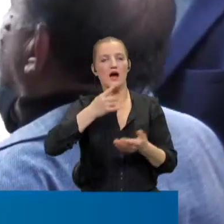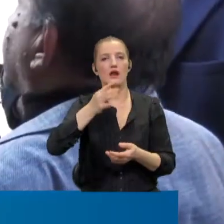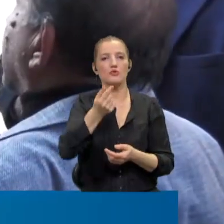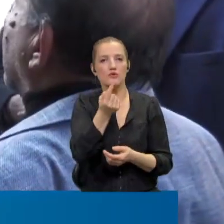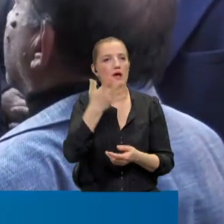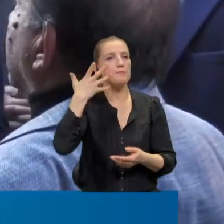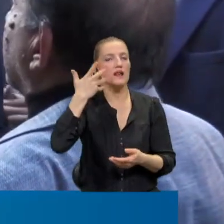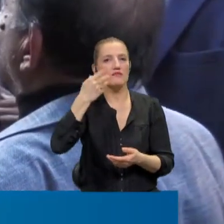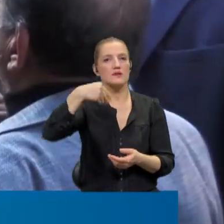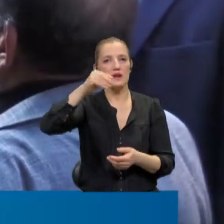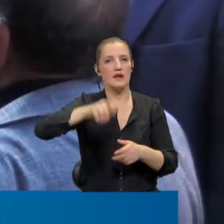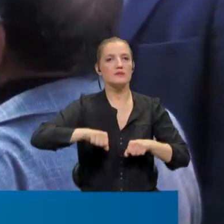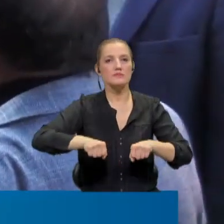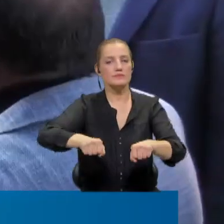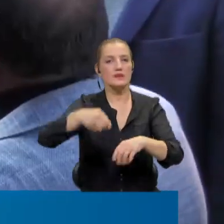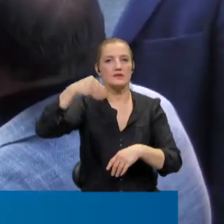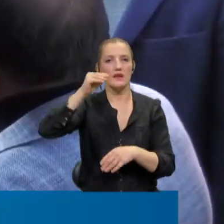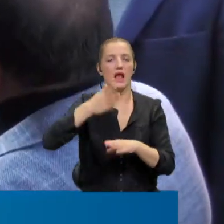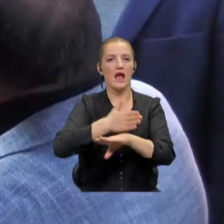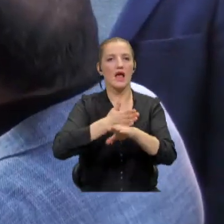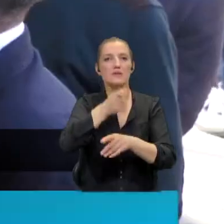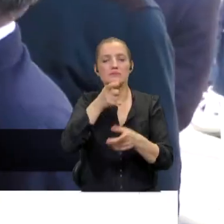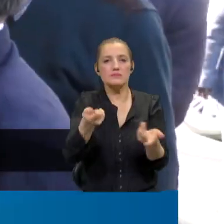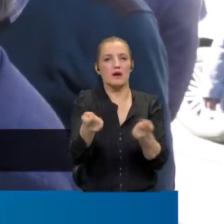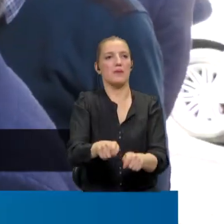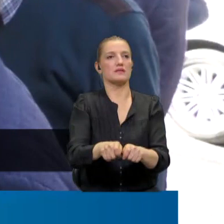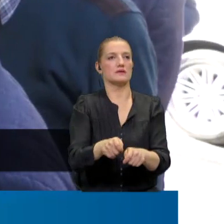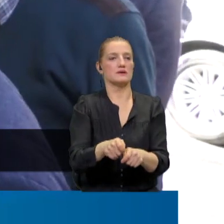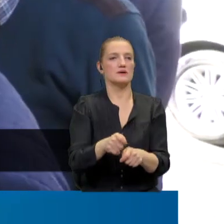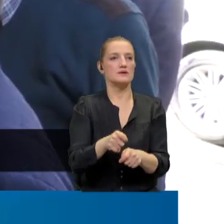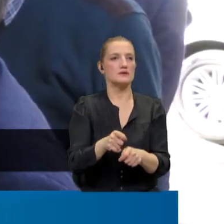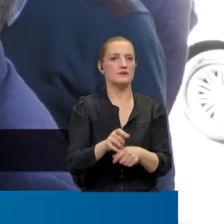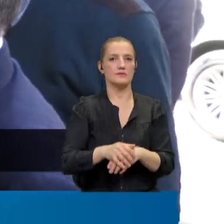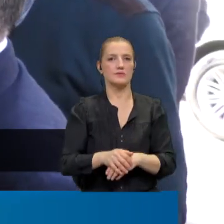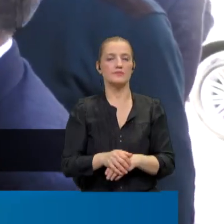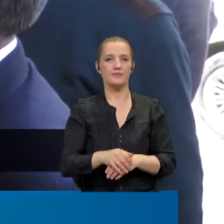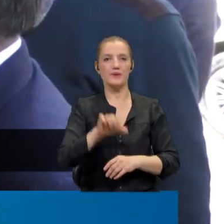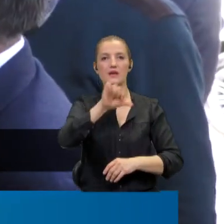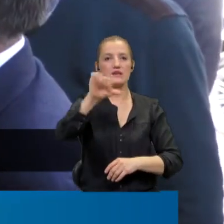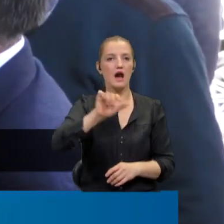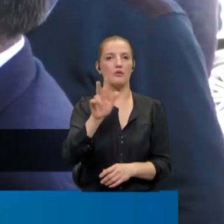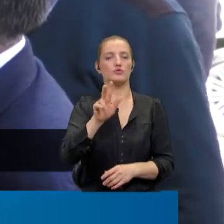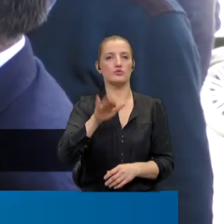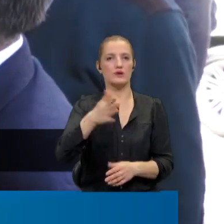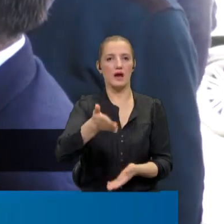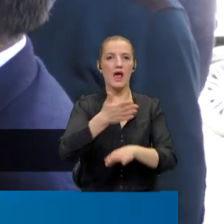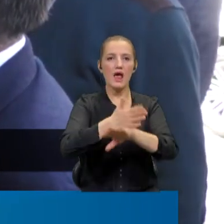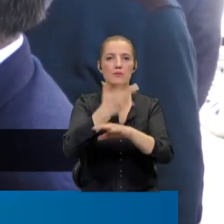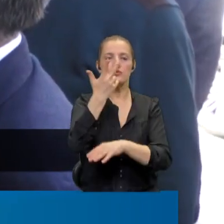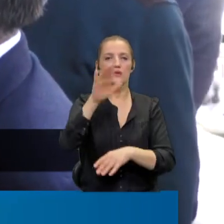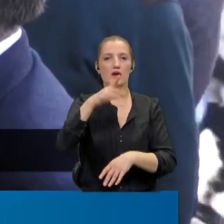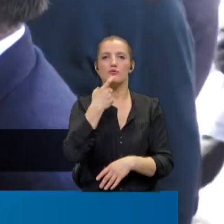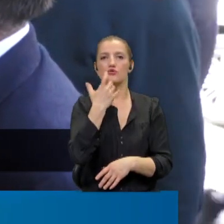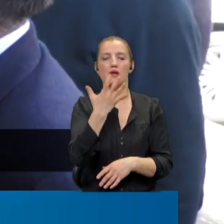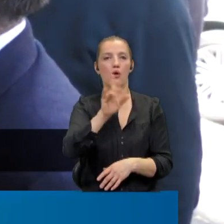fasulye pilav satan seyyar satıcı da ekmek teknesini kapattı var ya 30 lira ekmek 3 lira